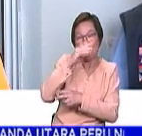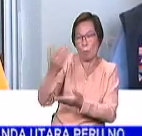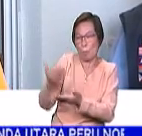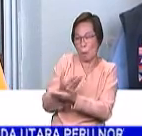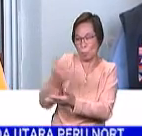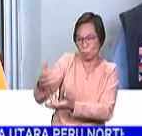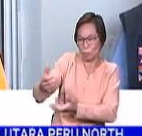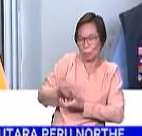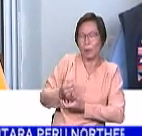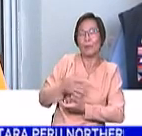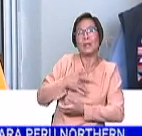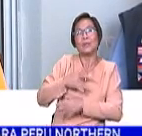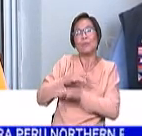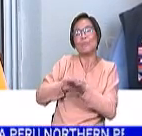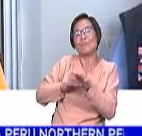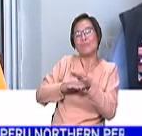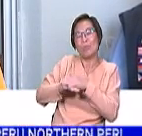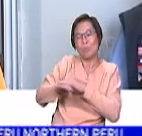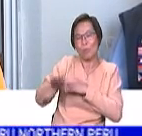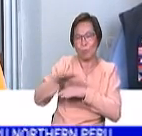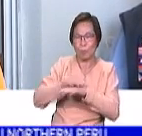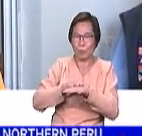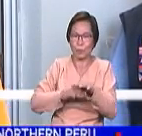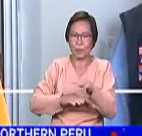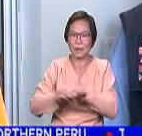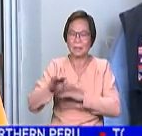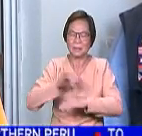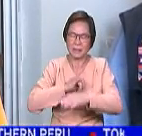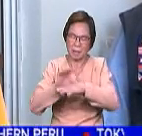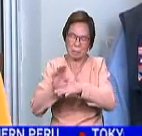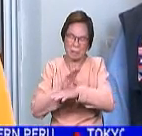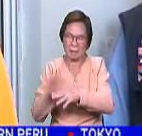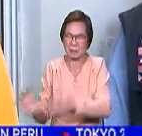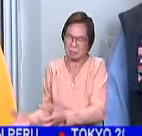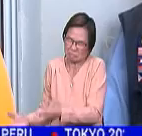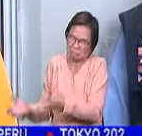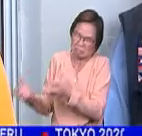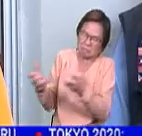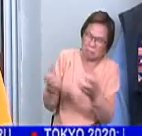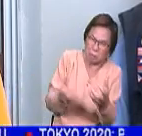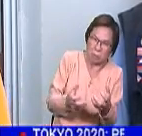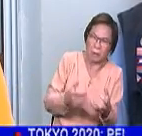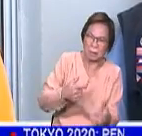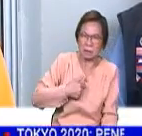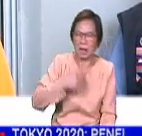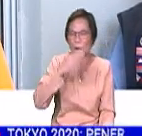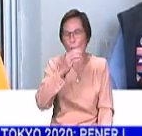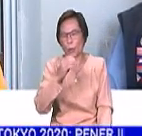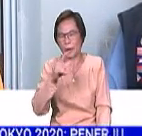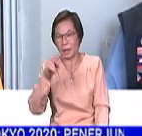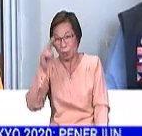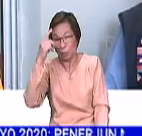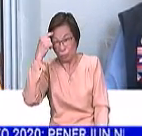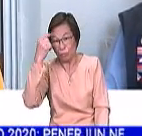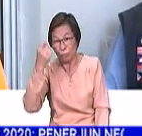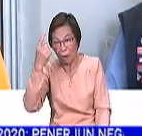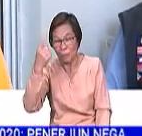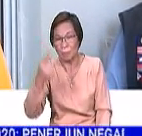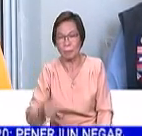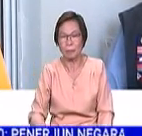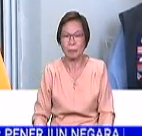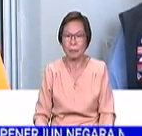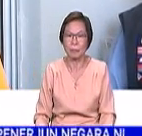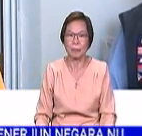mudah perusahaan kamu mudah hayami goyang Kakbah kangen saya oke gua paham Enak nggak bakalan Ya